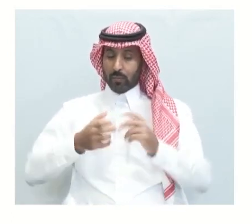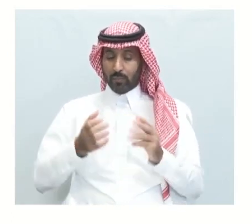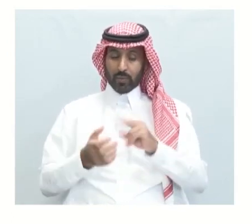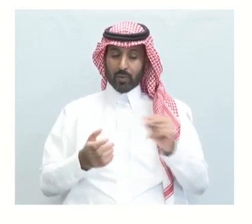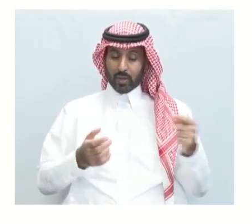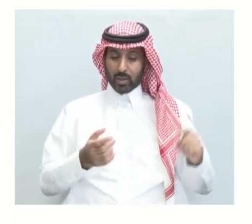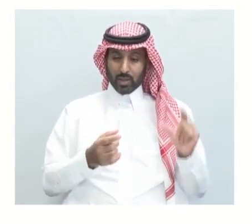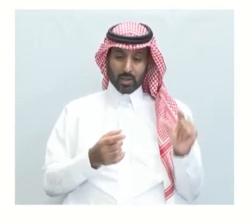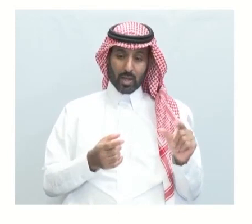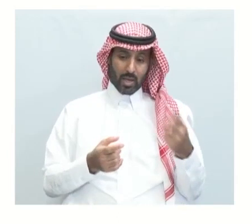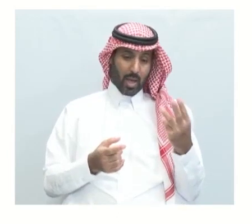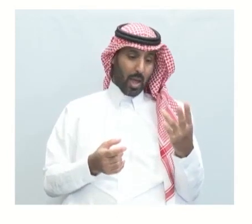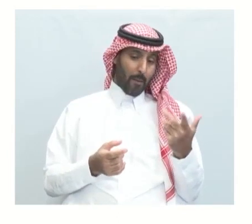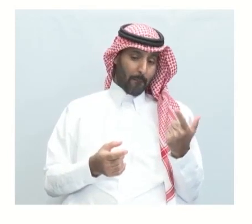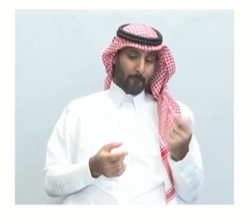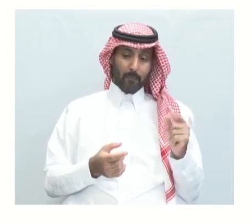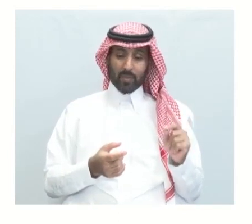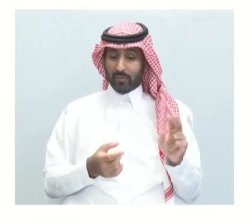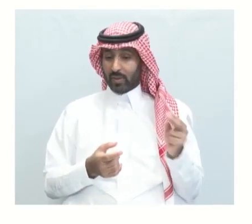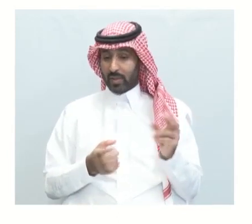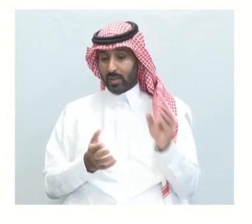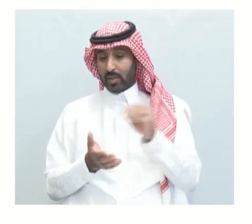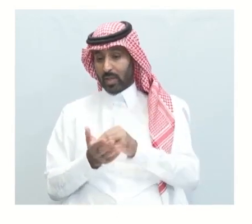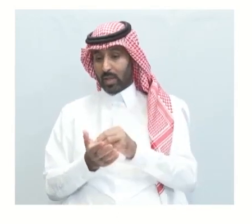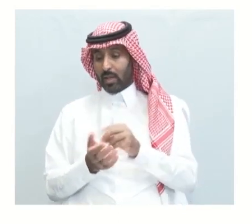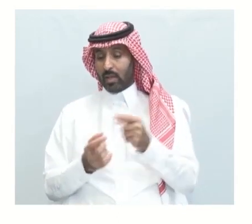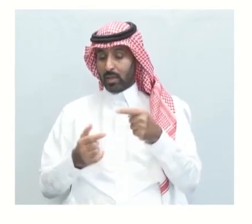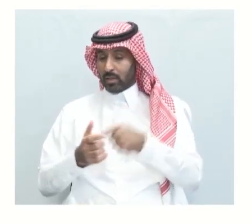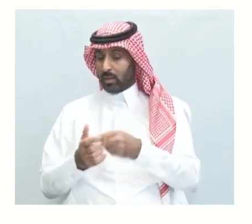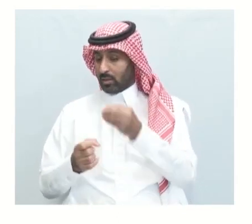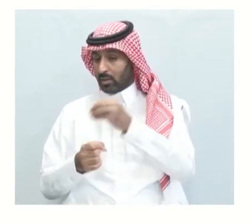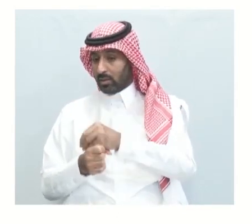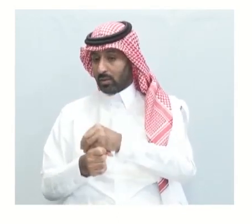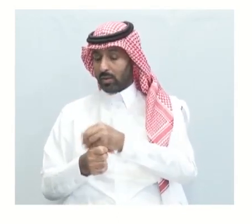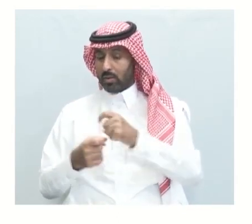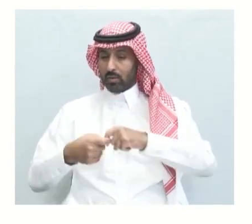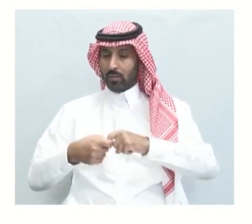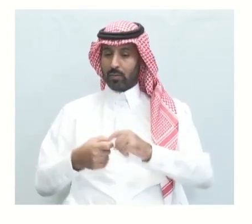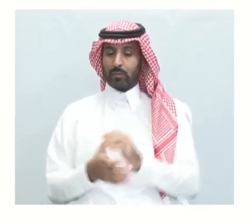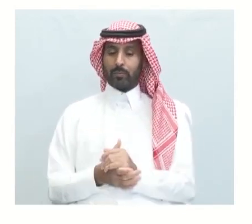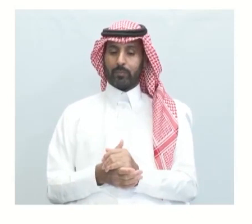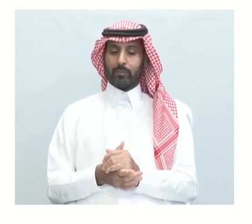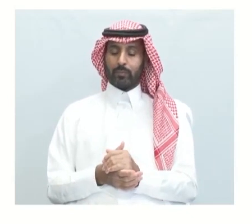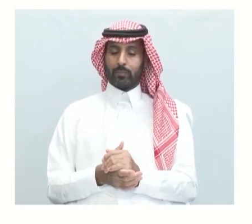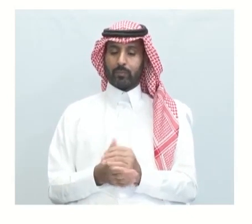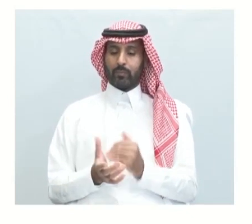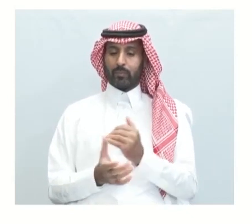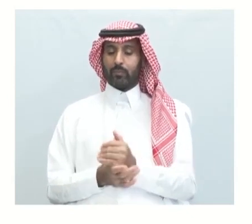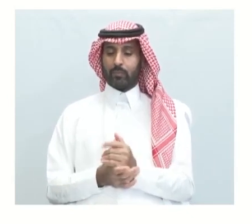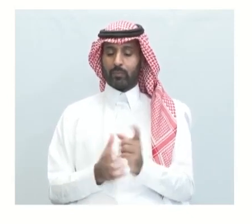اللي في البوينتر هنا موجود هنا حتى انه يسوي عمليه ايصال او عمليه ربط مع اللي بعده الاثنين